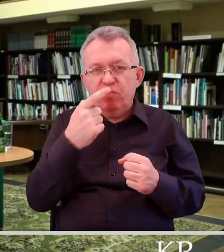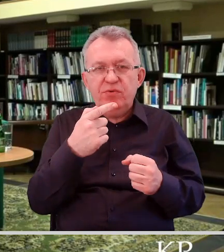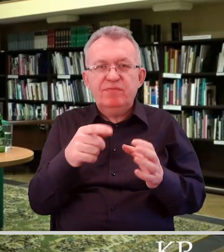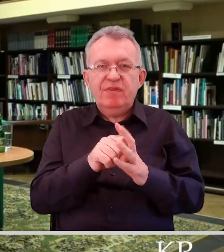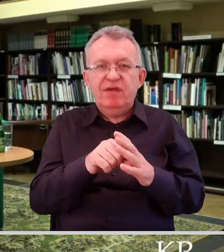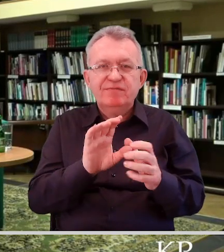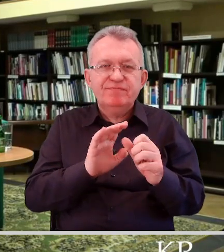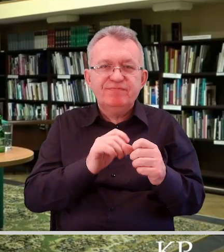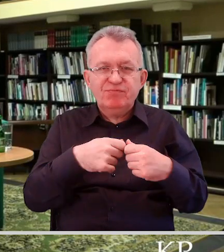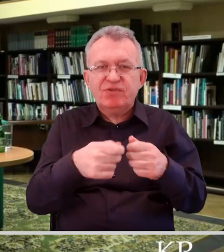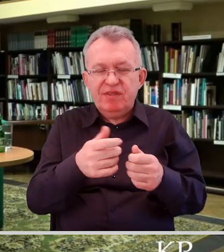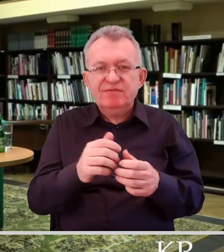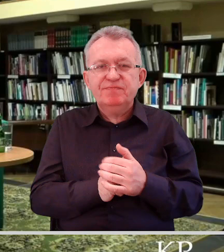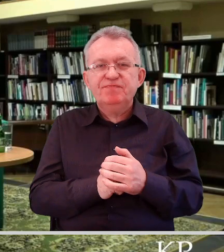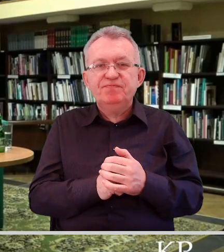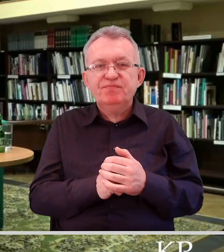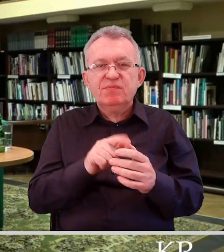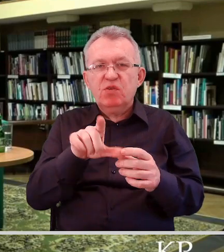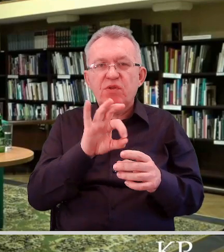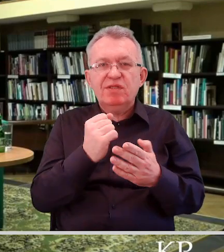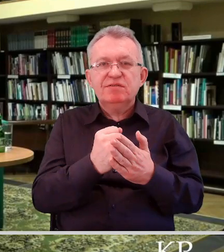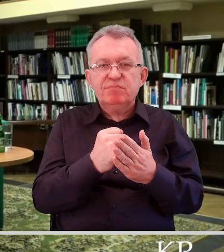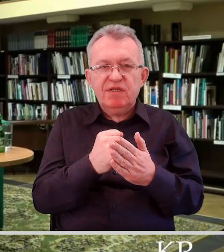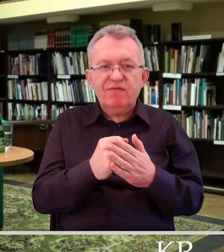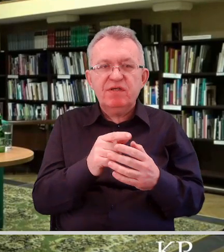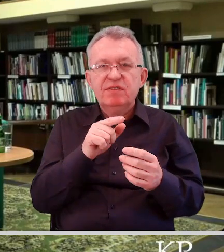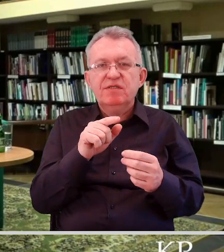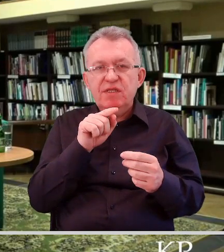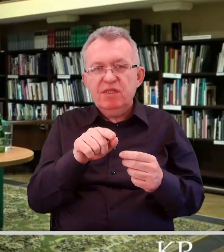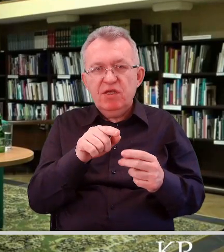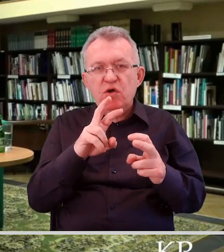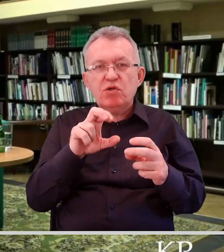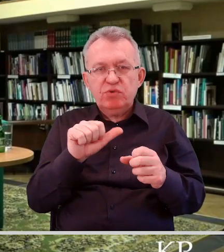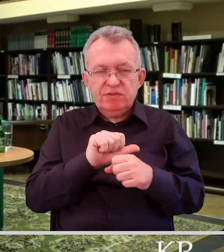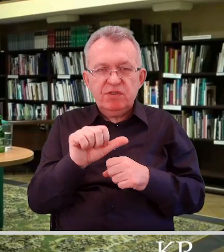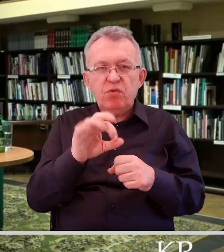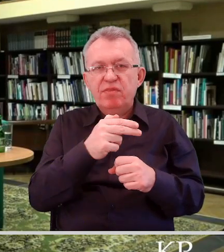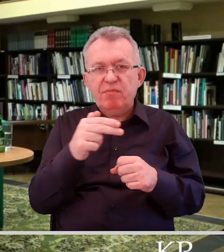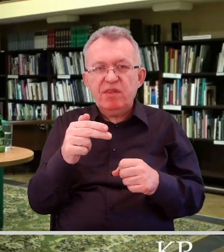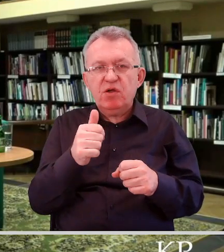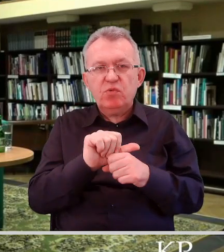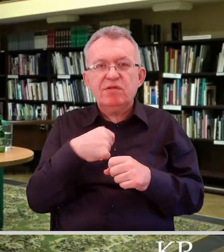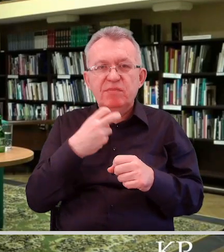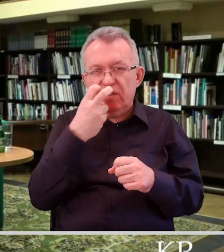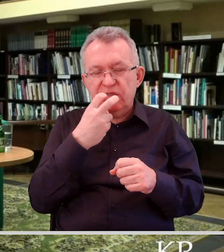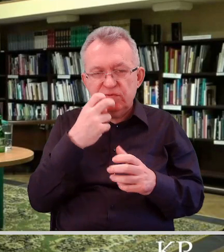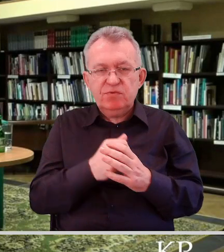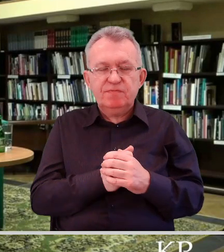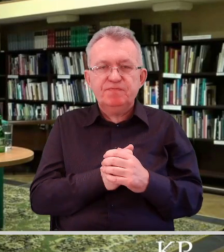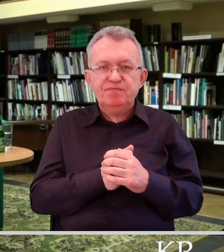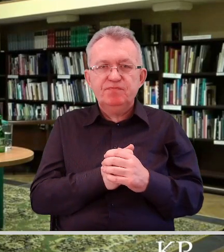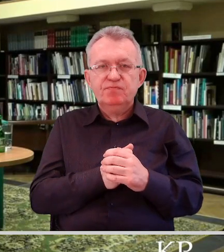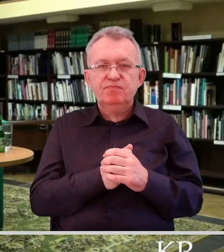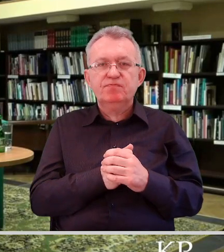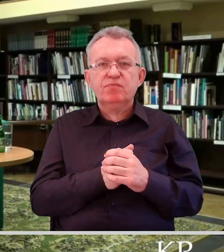na rynku, ale to jest tak naprawdę te rozbójniczki to jest o tematach, które mnie fascynują.